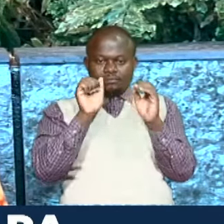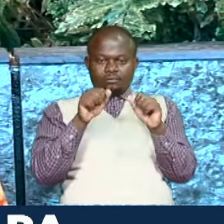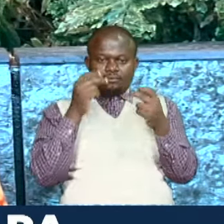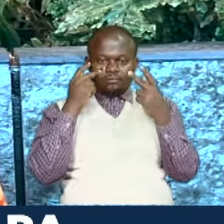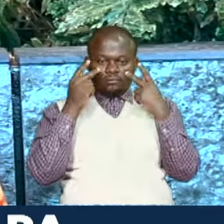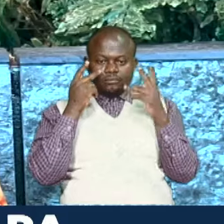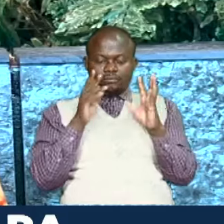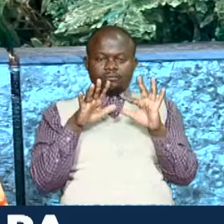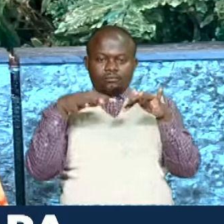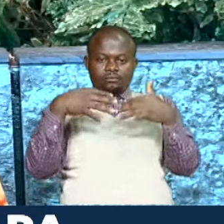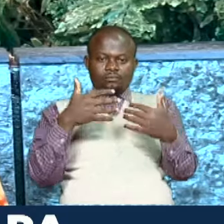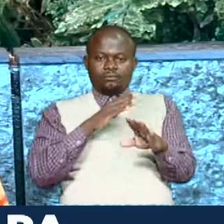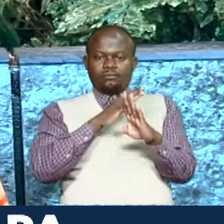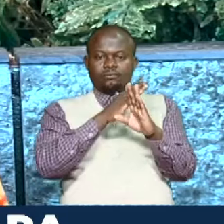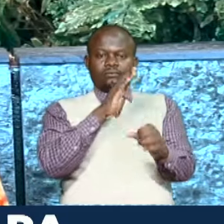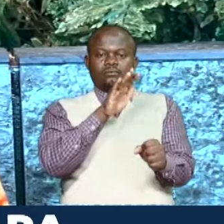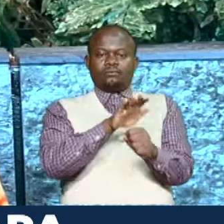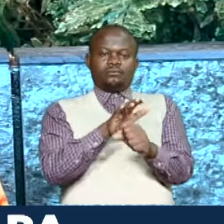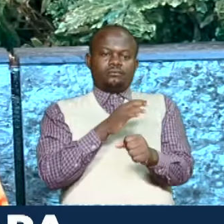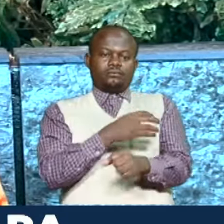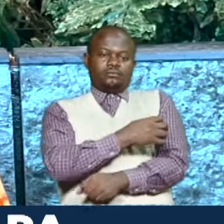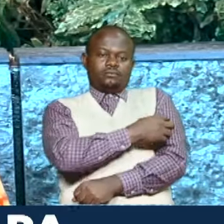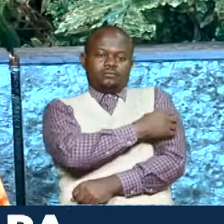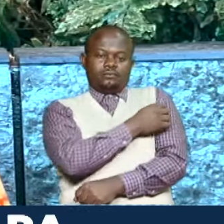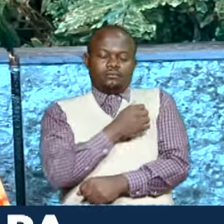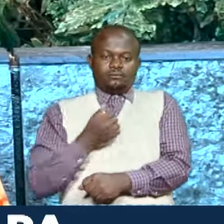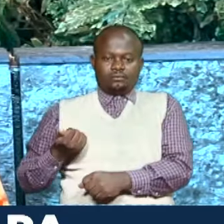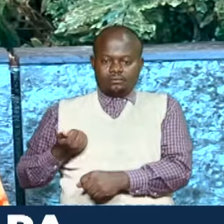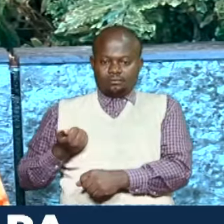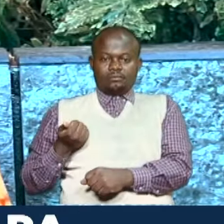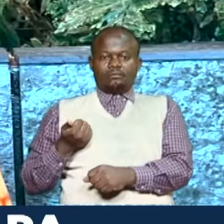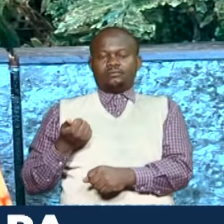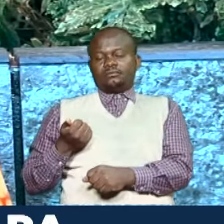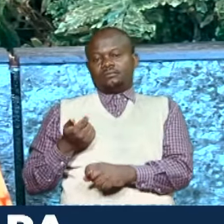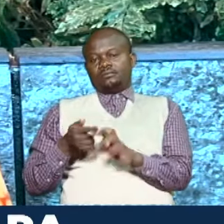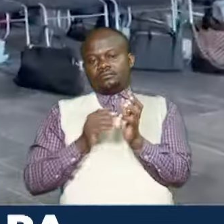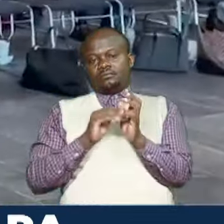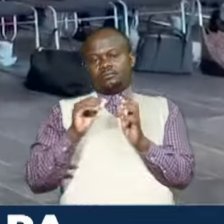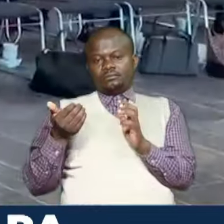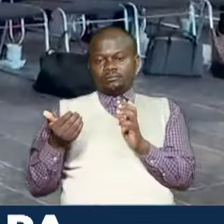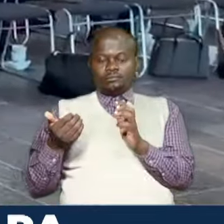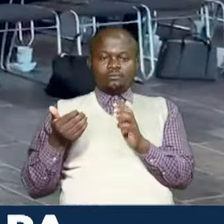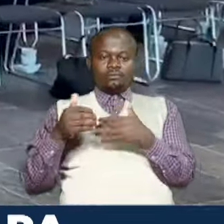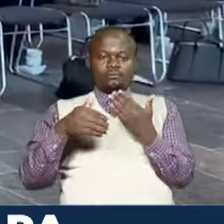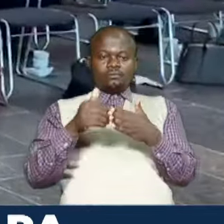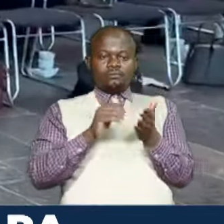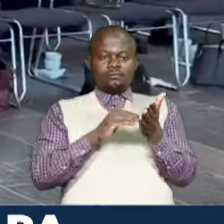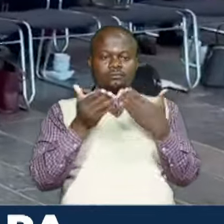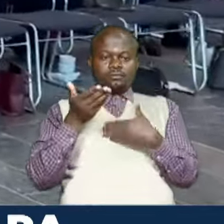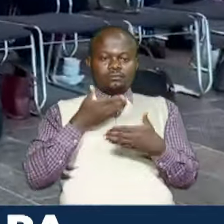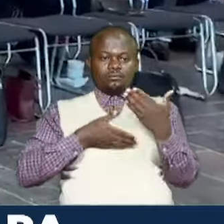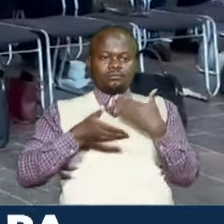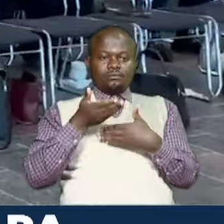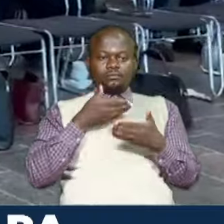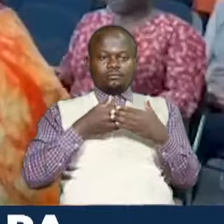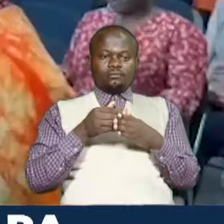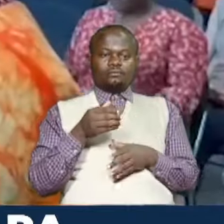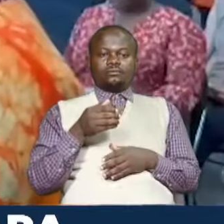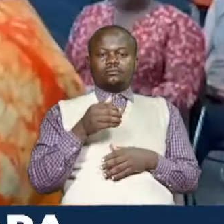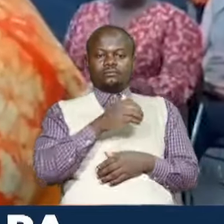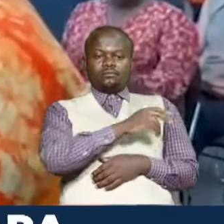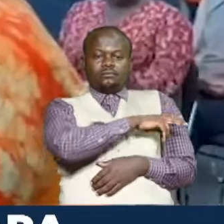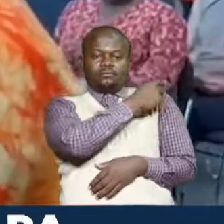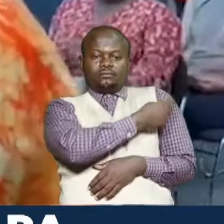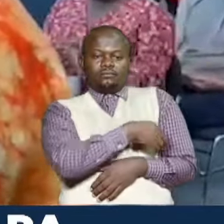n'uburyo twanarwanya cyane kanseri y'ibere n'izindi kanseri. Twakiriwe kandi na Ferings Pharmaceutical Company ya hano